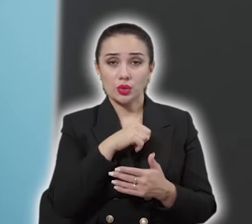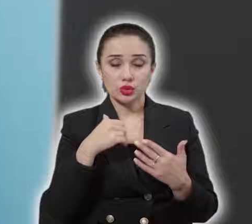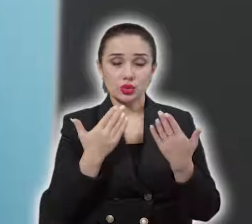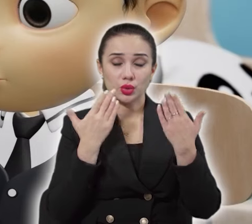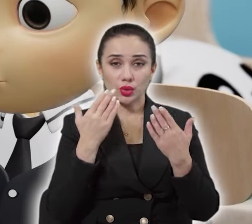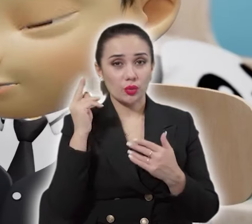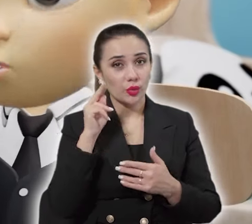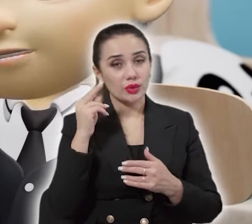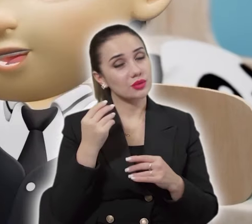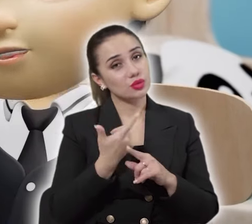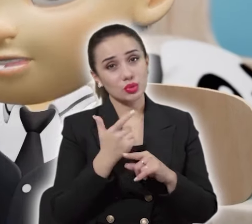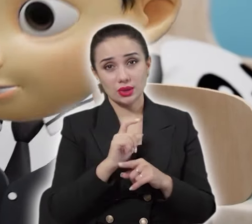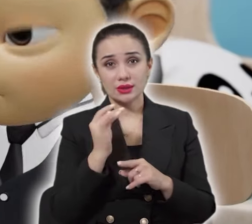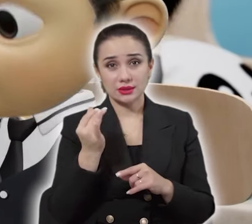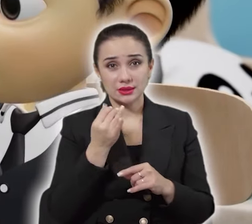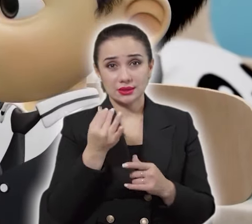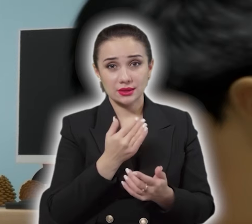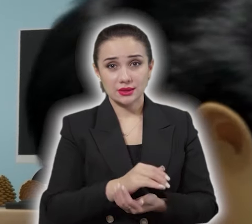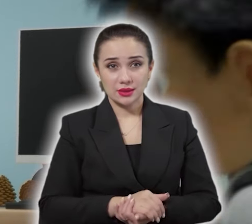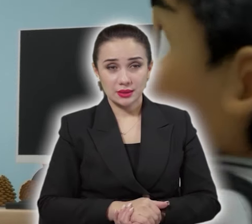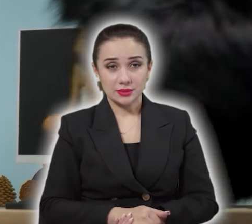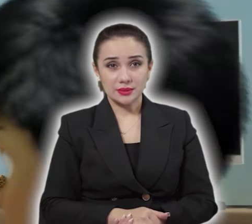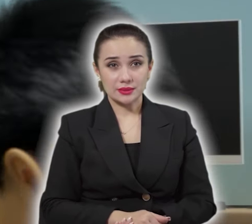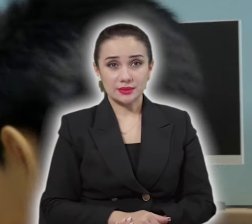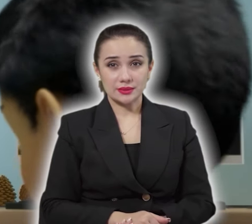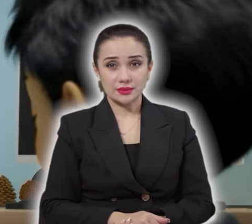o'rgan. Juda qiziq.